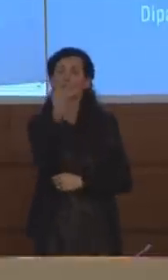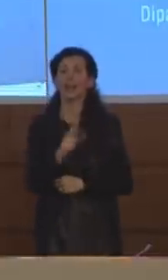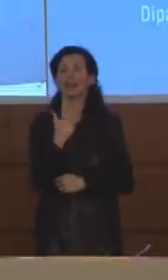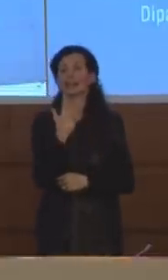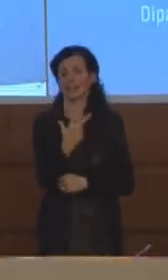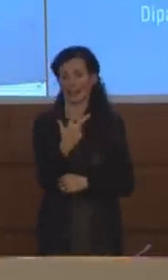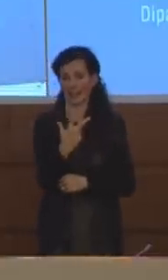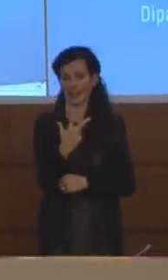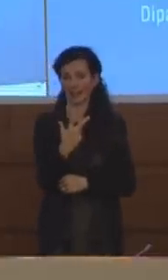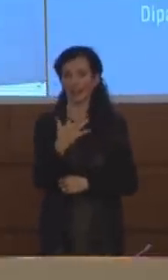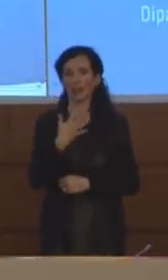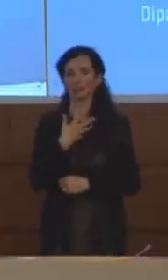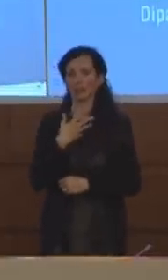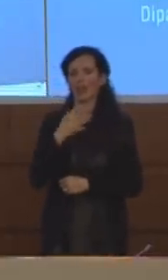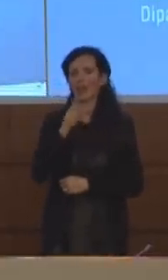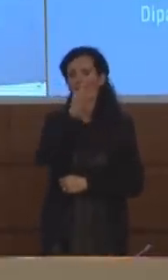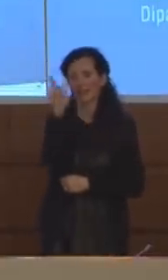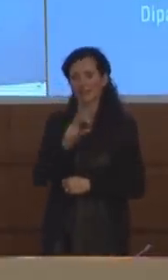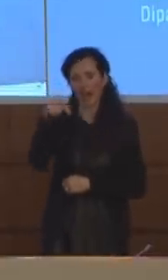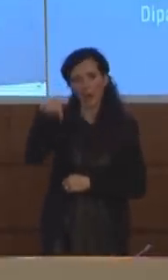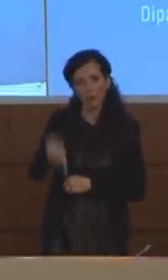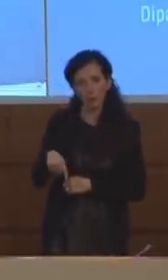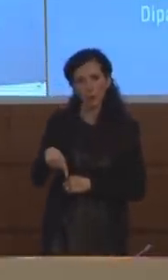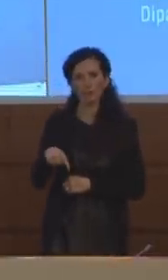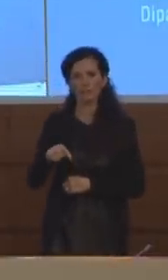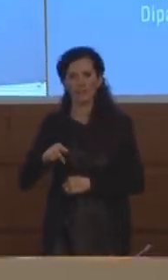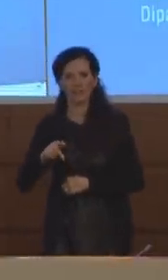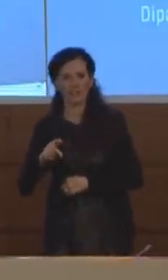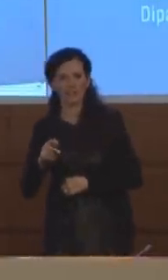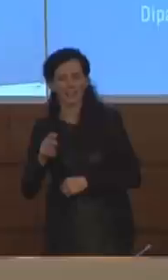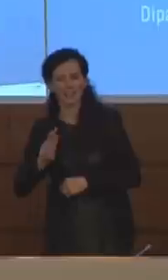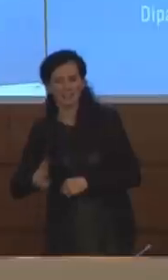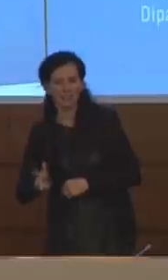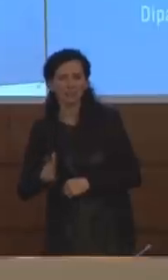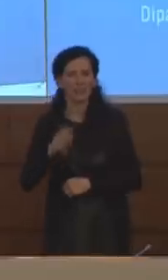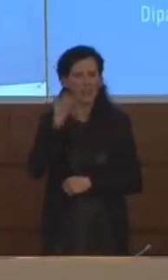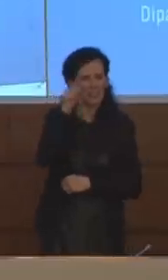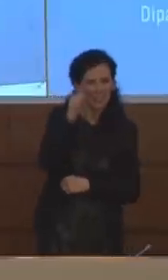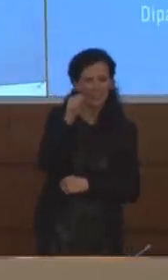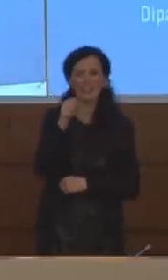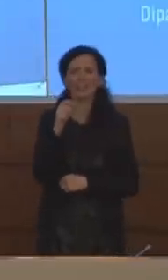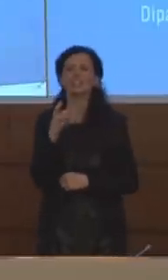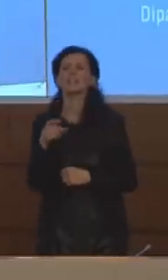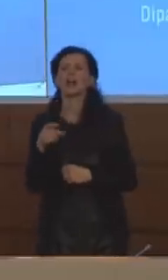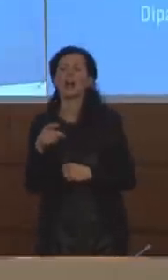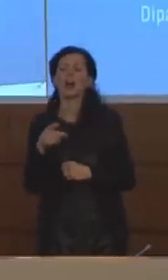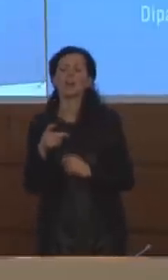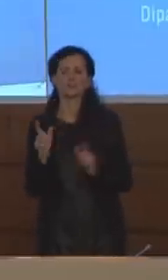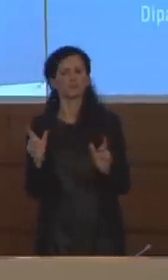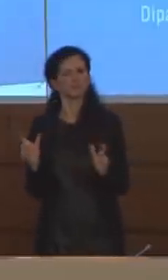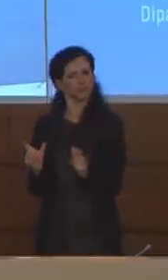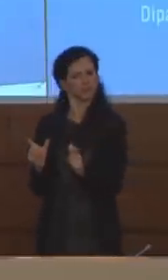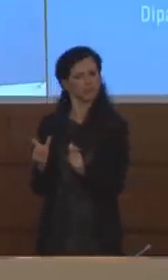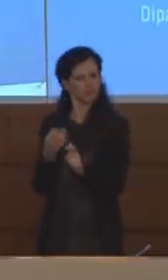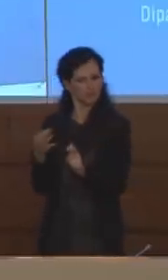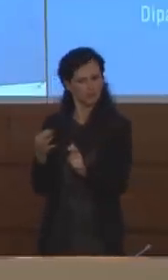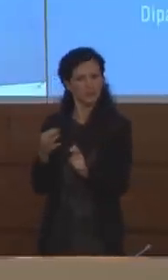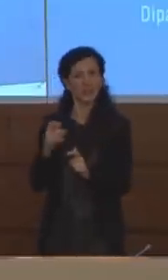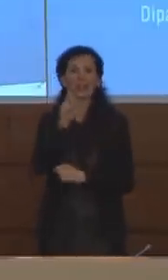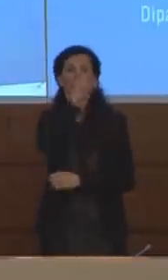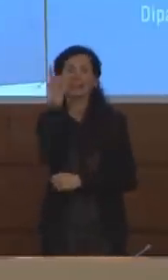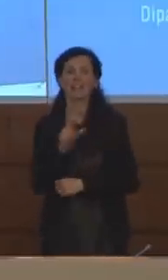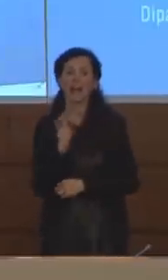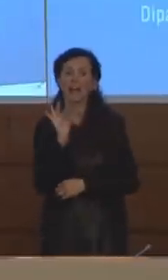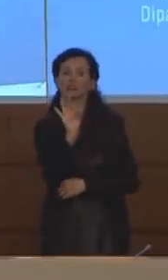del sud delle isole che in realtà ha una circolazione molto contenuta c'è un'italia diciamo del centro in qualche modo